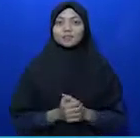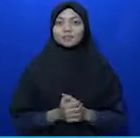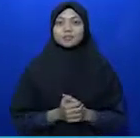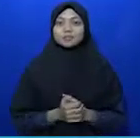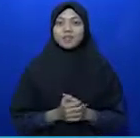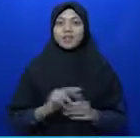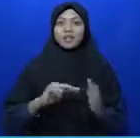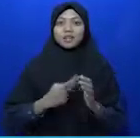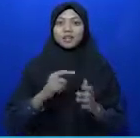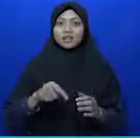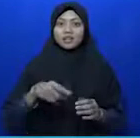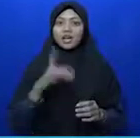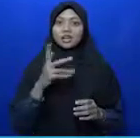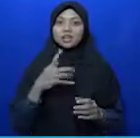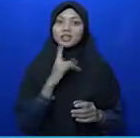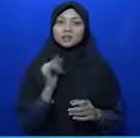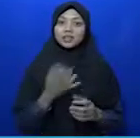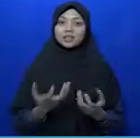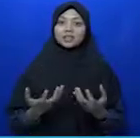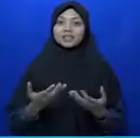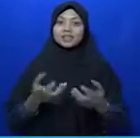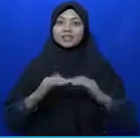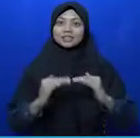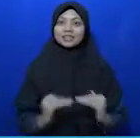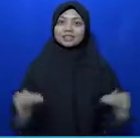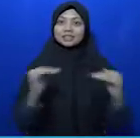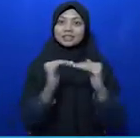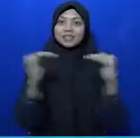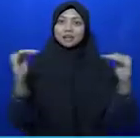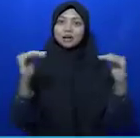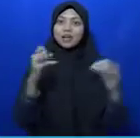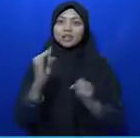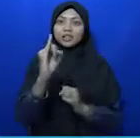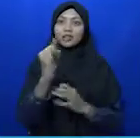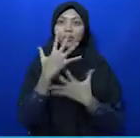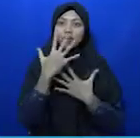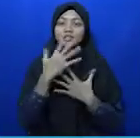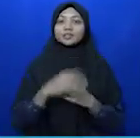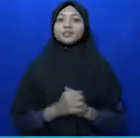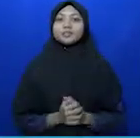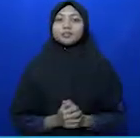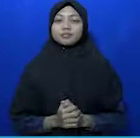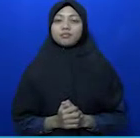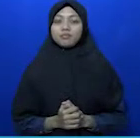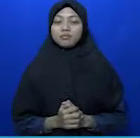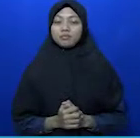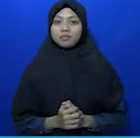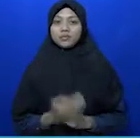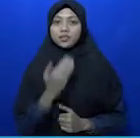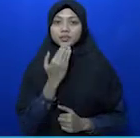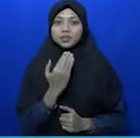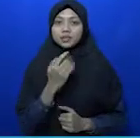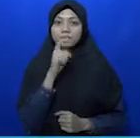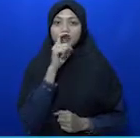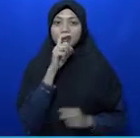ini ada suatu keseimbangan informasi gitu ya. Saya kira saya apresiasi untuk itu gitu ya. Terima kasih Pak